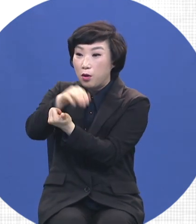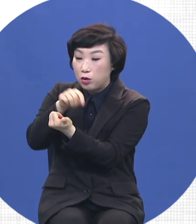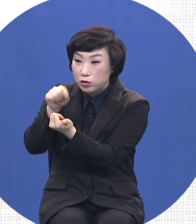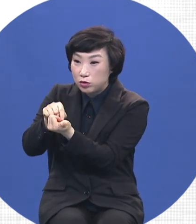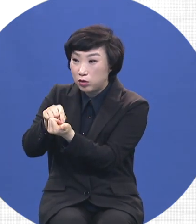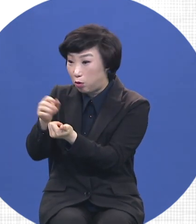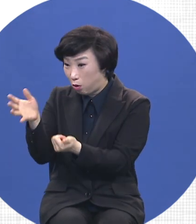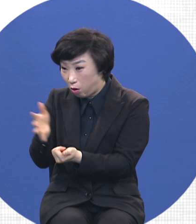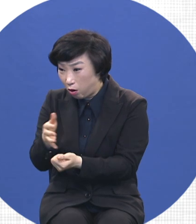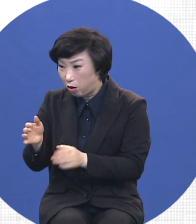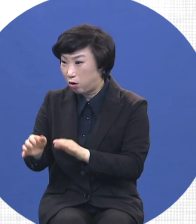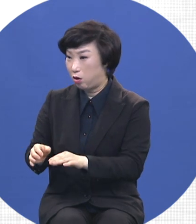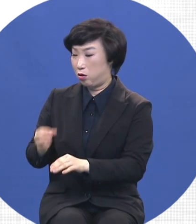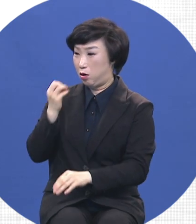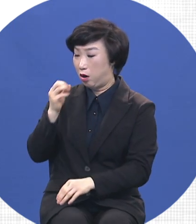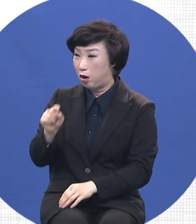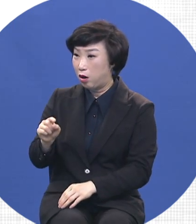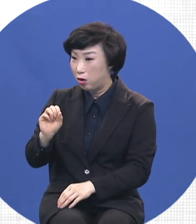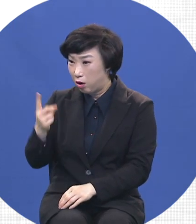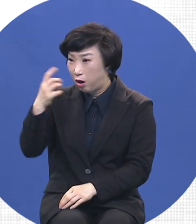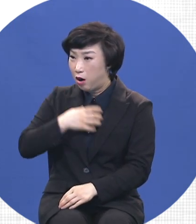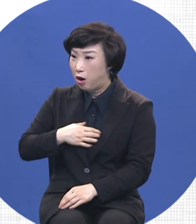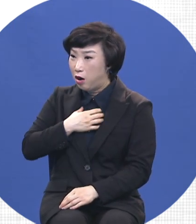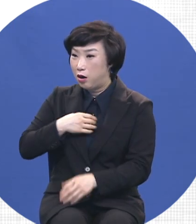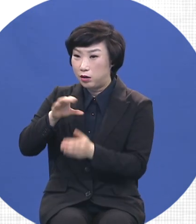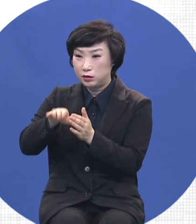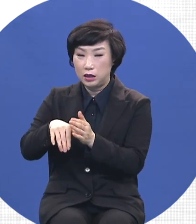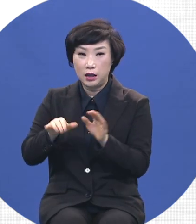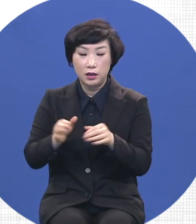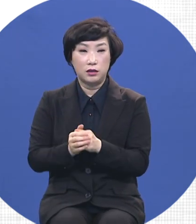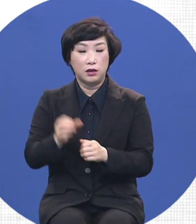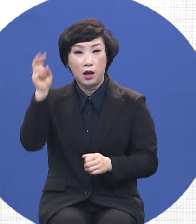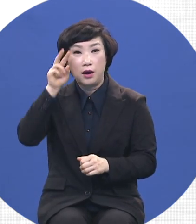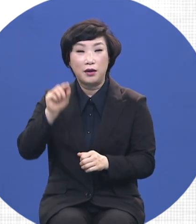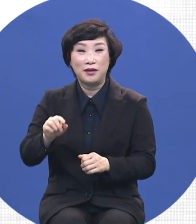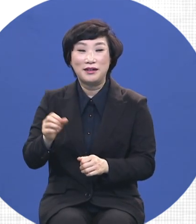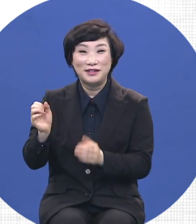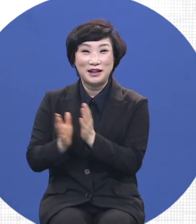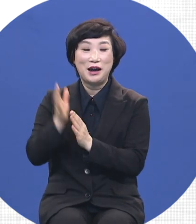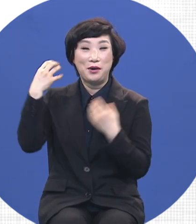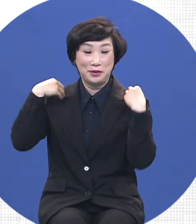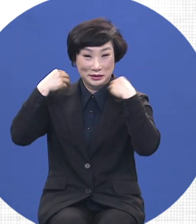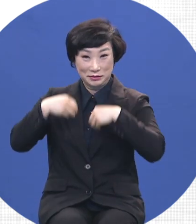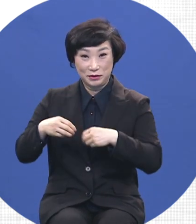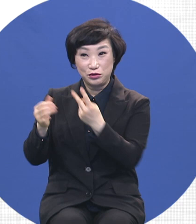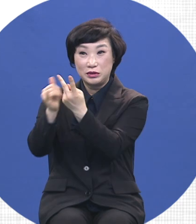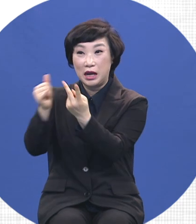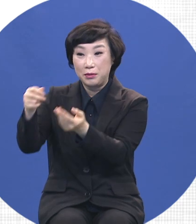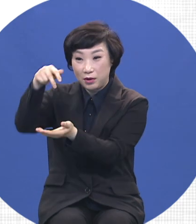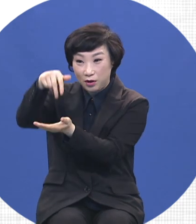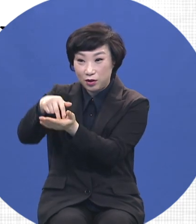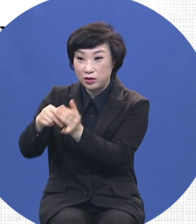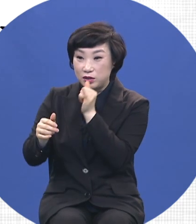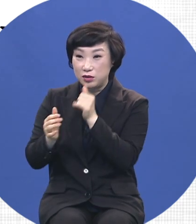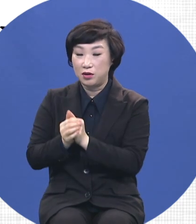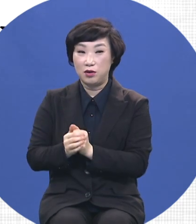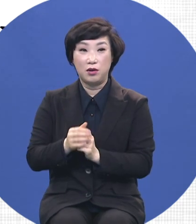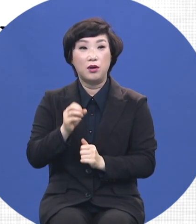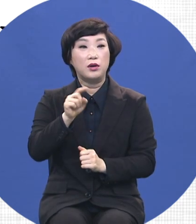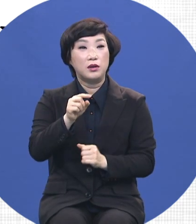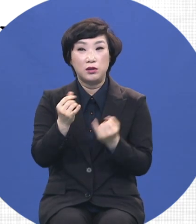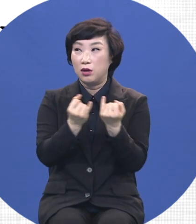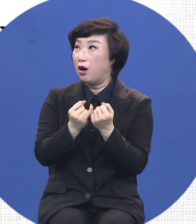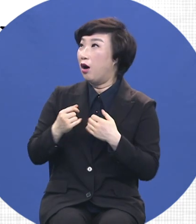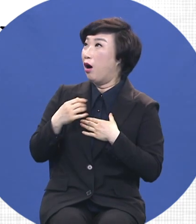베이지 않더라. 이를 인하여 근심할 때에 문득 찬란한 옷을 입은 두 사람이 곁에 섰는지라.